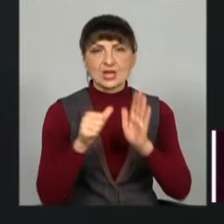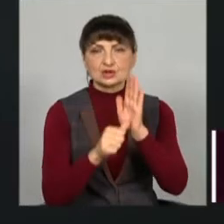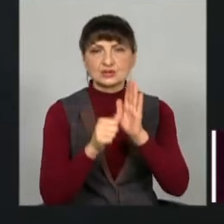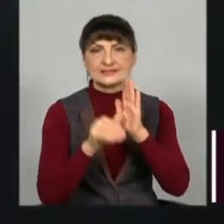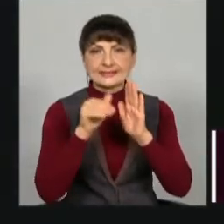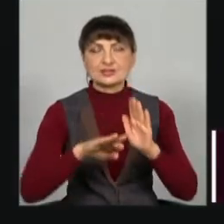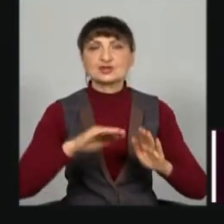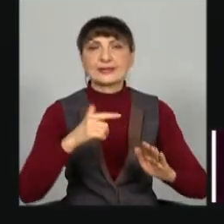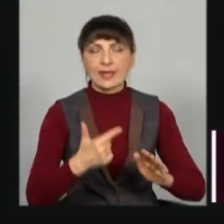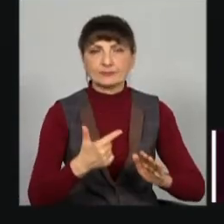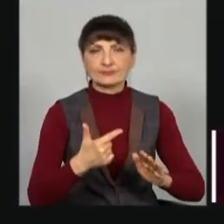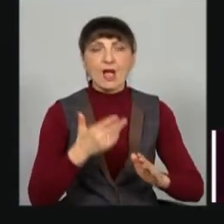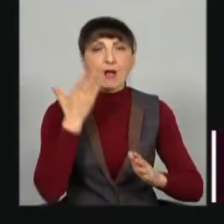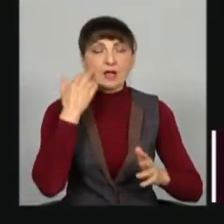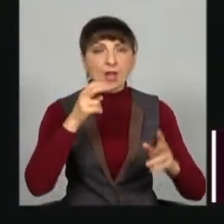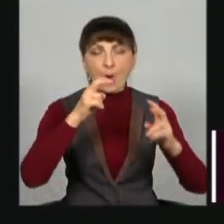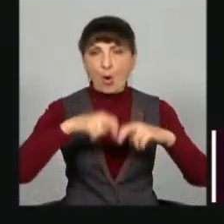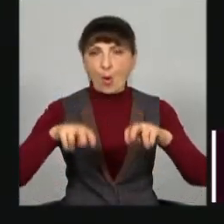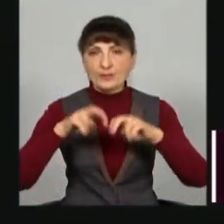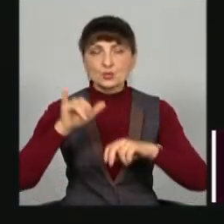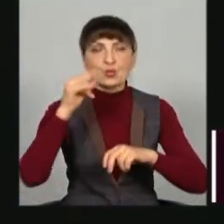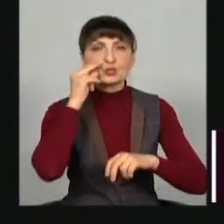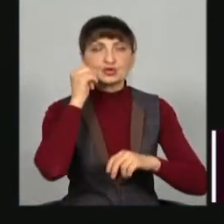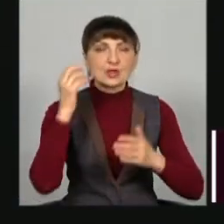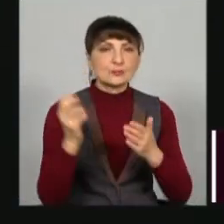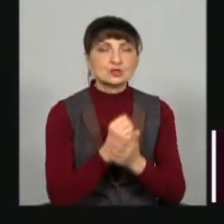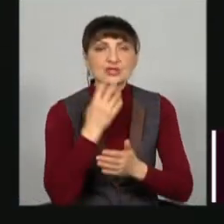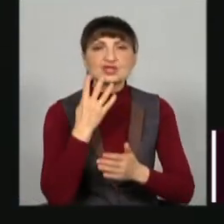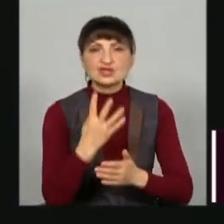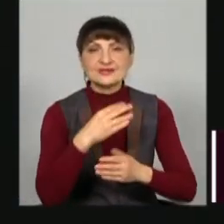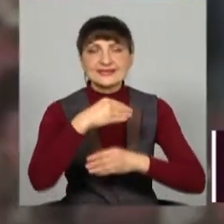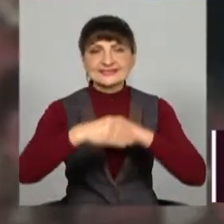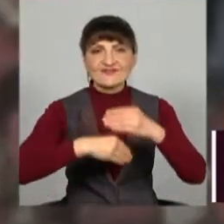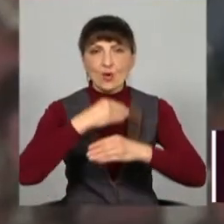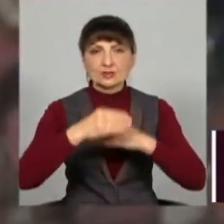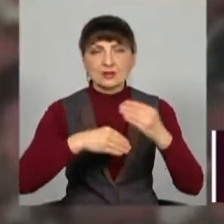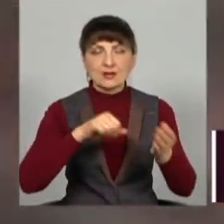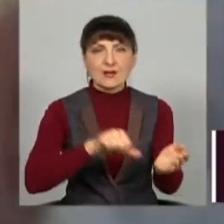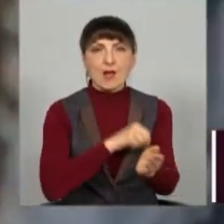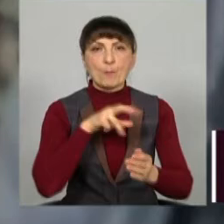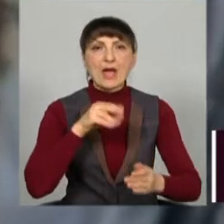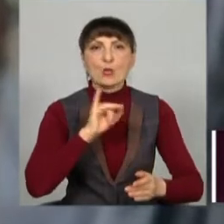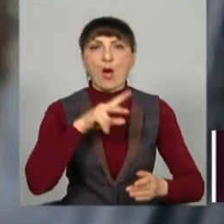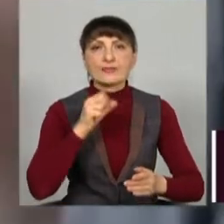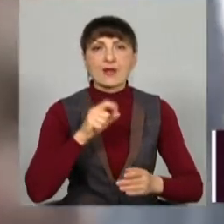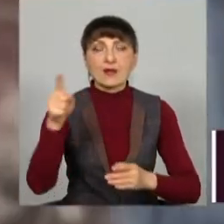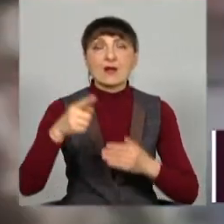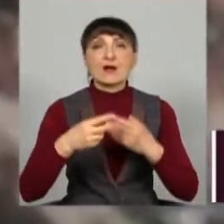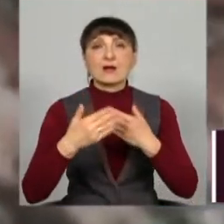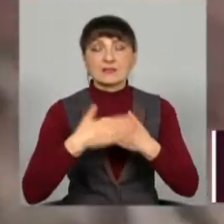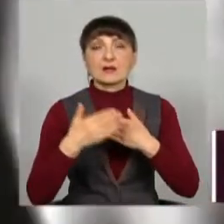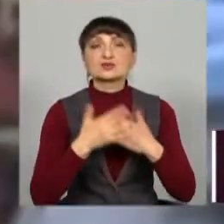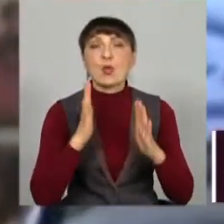60 тысяч тенге. При обыске у подозреваемого обнаружили 4 полимерных свертка с марихуаной. Задержанному грозит от 6